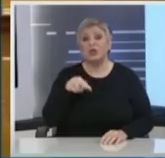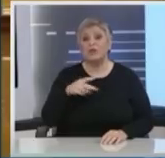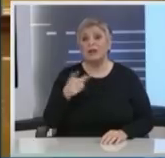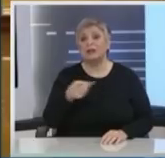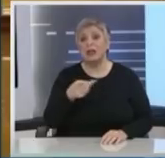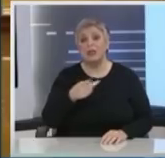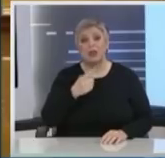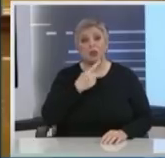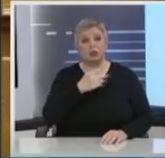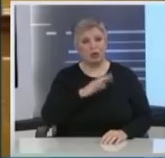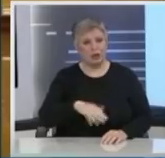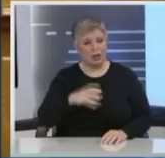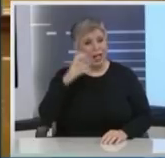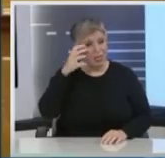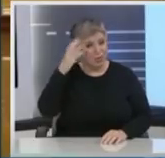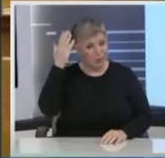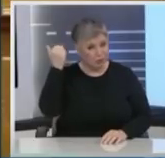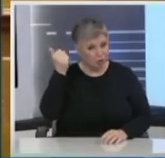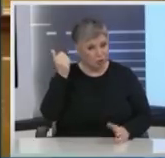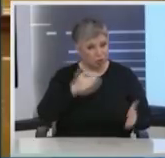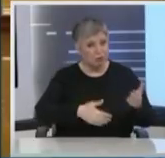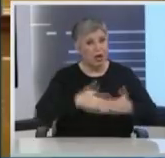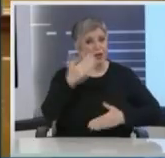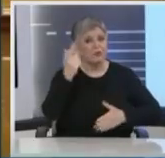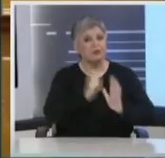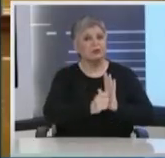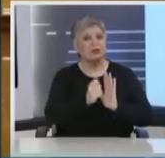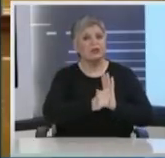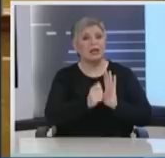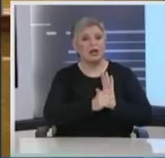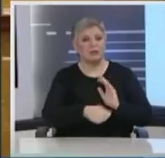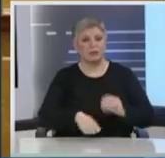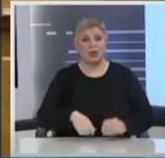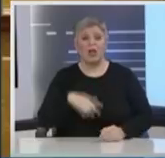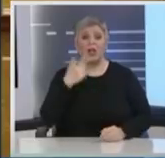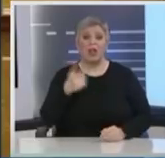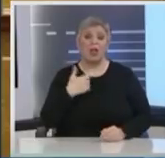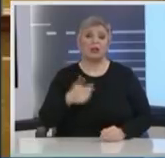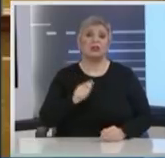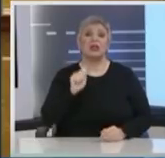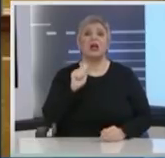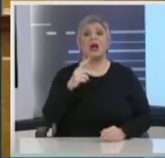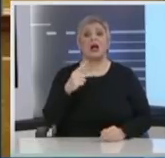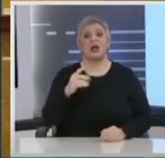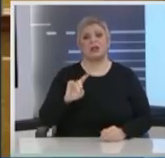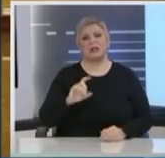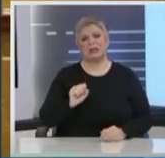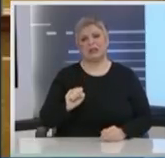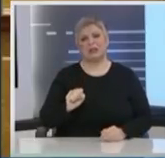Θυμάστε, κυρίες και κύριοι συνάδελφοι, τα πρωτοσέλιδα εκείνης της εποχής. Πώς αδικεί το Άκης. Πιστεύω